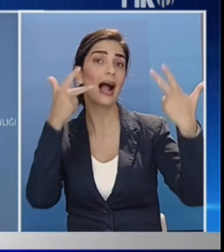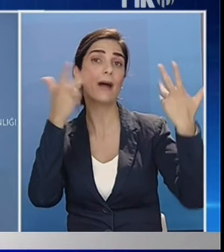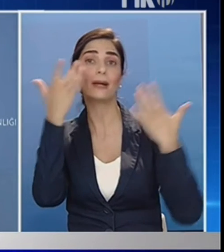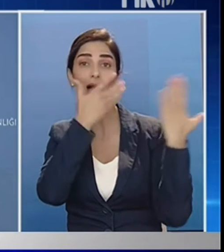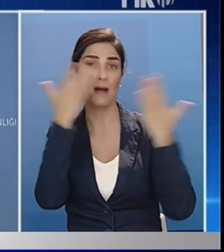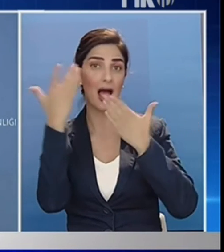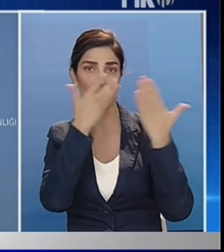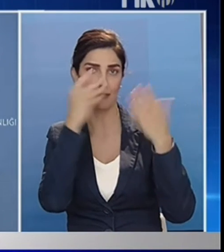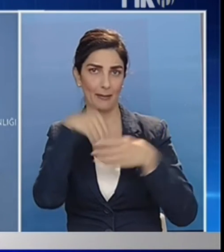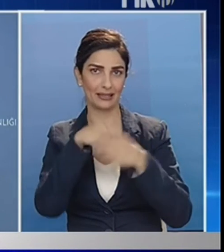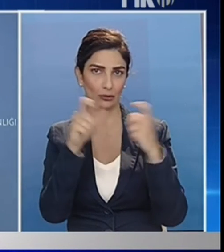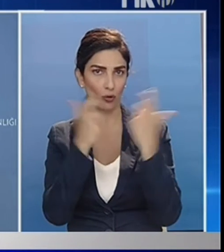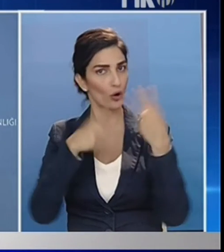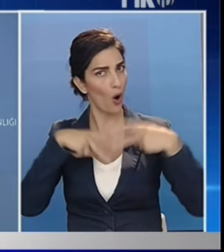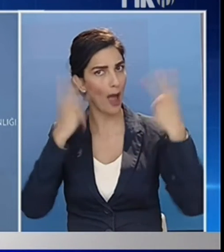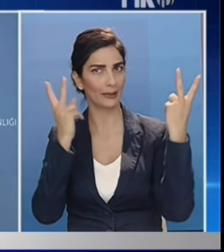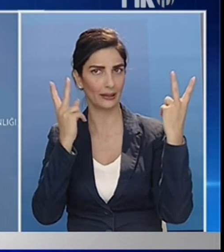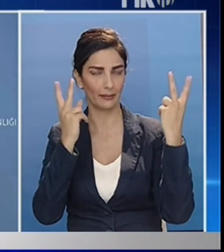του εκπαιδευτή.